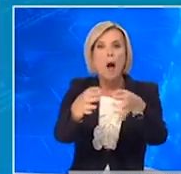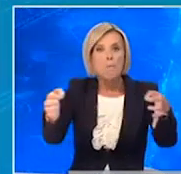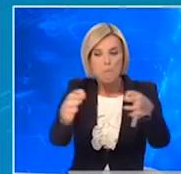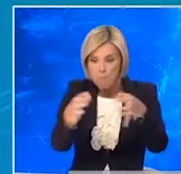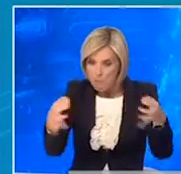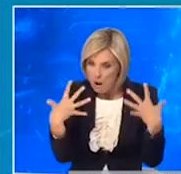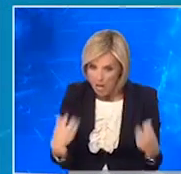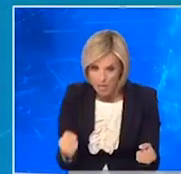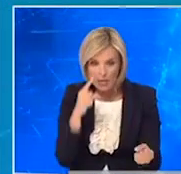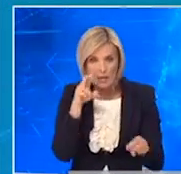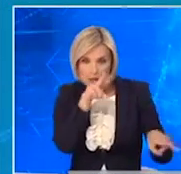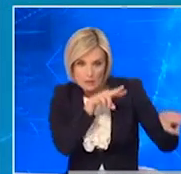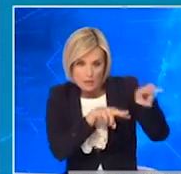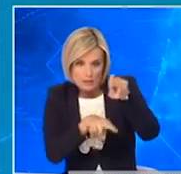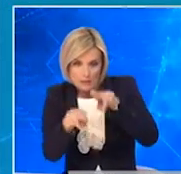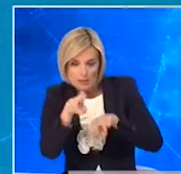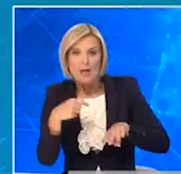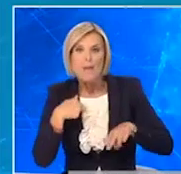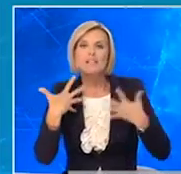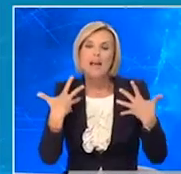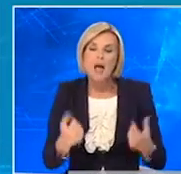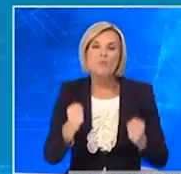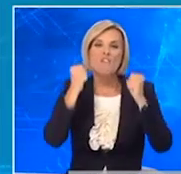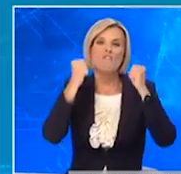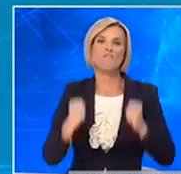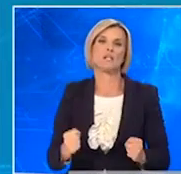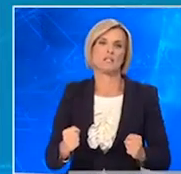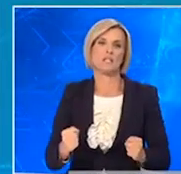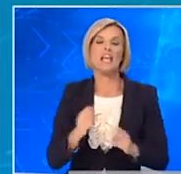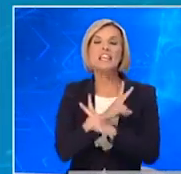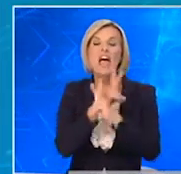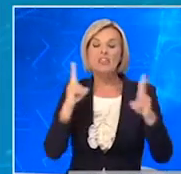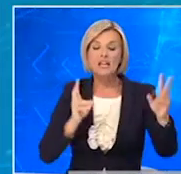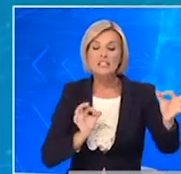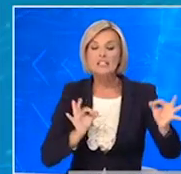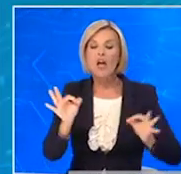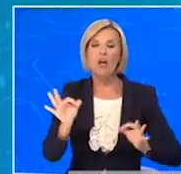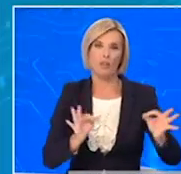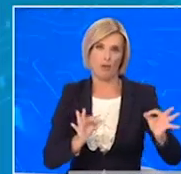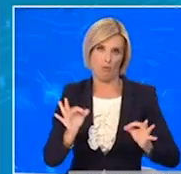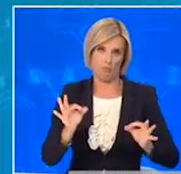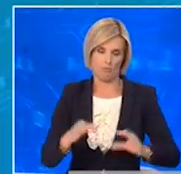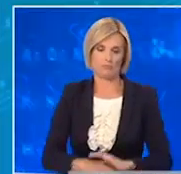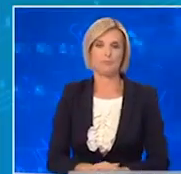κάνουμε βασίζεται σε μια συγκεκριμένη στρατηγική. Και θέλω να είναι ξεκάθαρο αυτό.